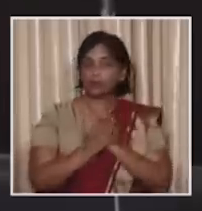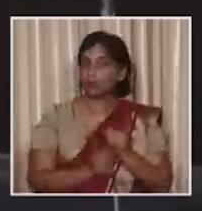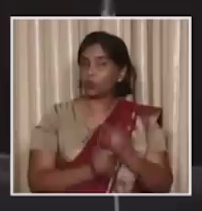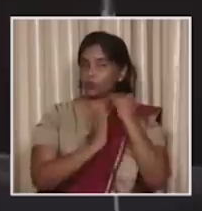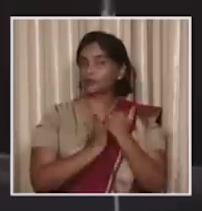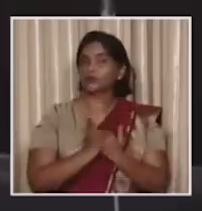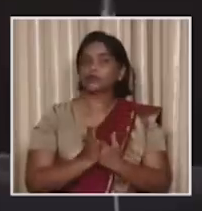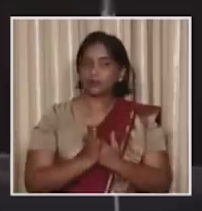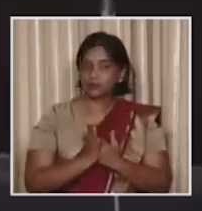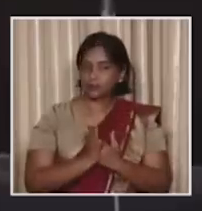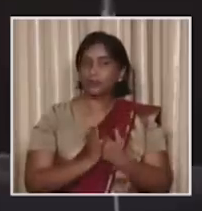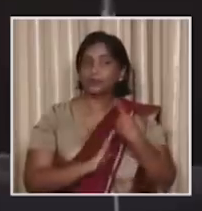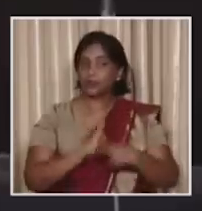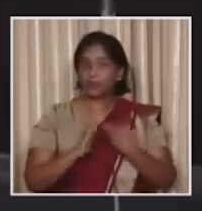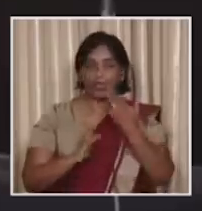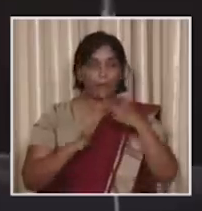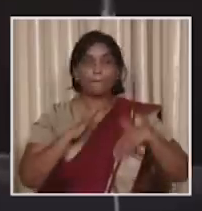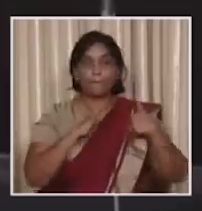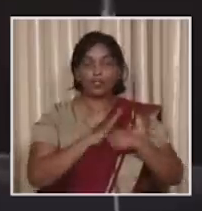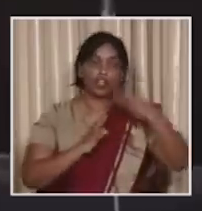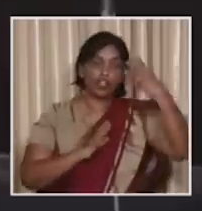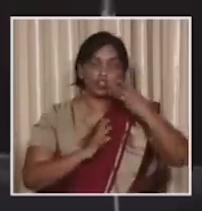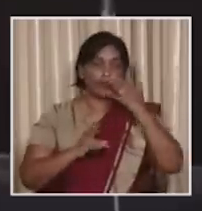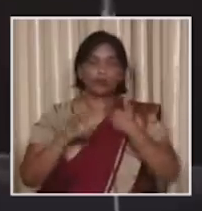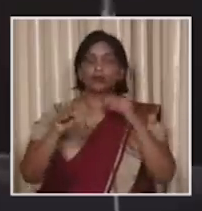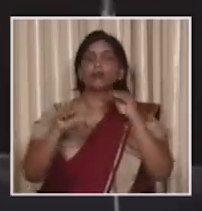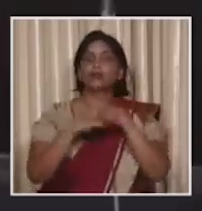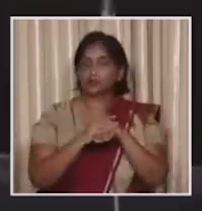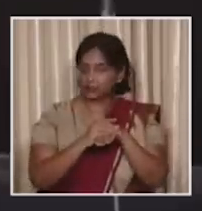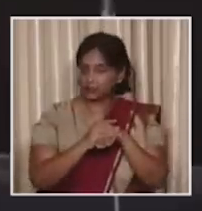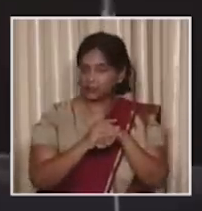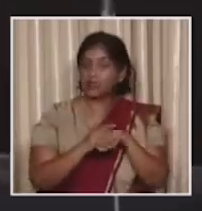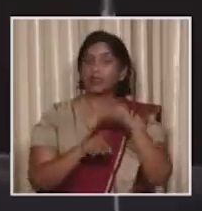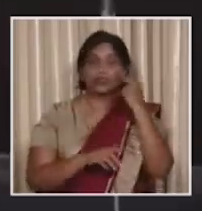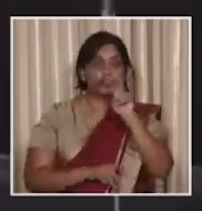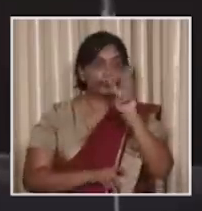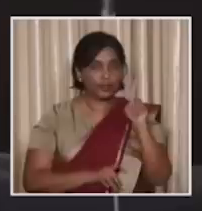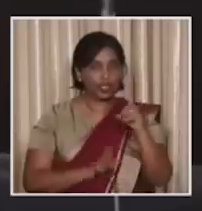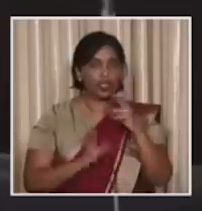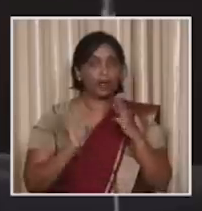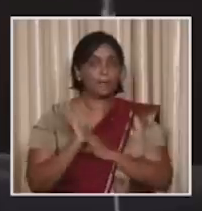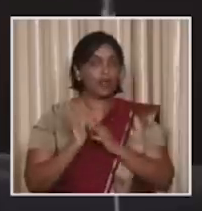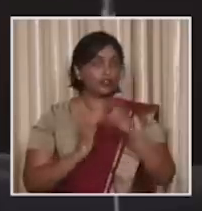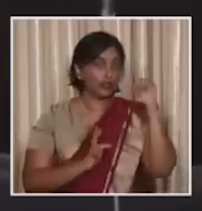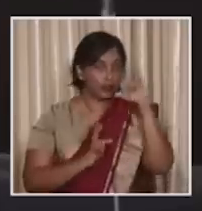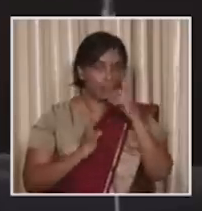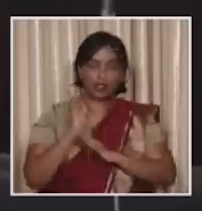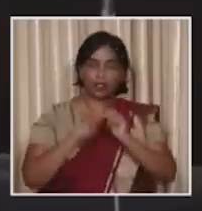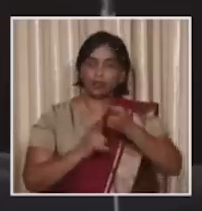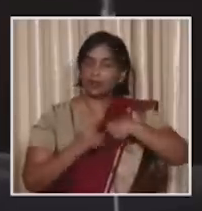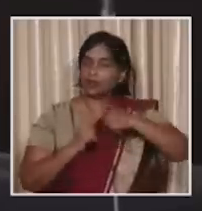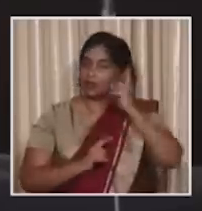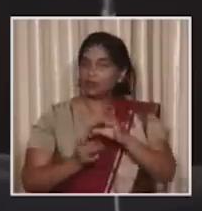විධිවිධාන ප්‍රකාරව ශ්‍රී ලංකා විදුහල්පති සේවයේ 3 ශ්‍රේණිය බඳවා ගැනීම සිදු කිරීමත් 2021 3 පළවෙනි දින ඇති අමාත්‍ය මණ්ඩල